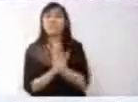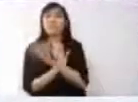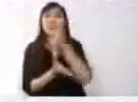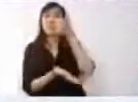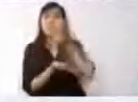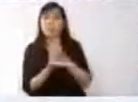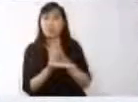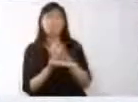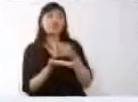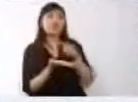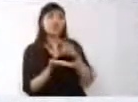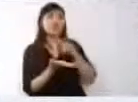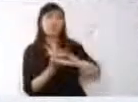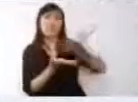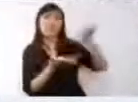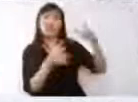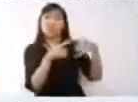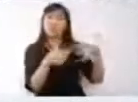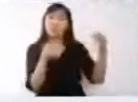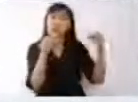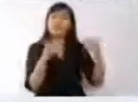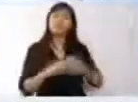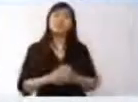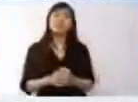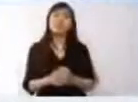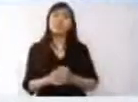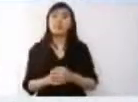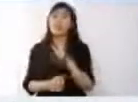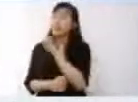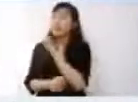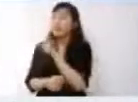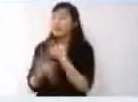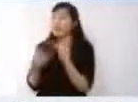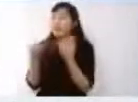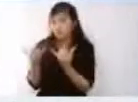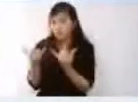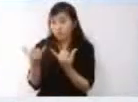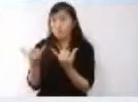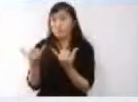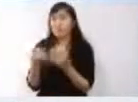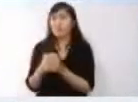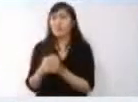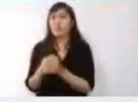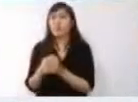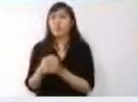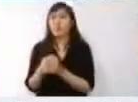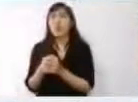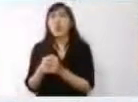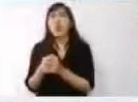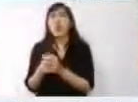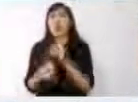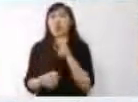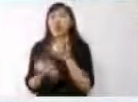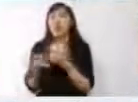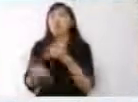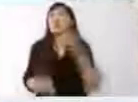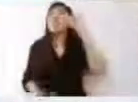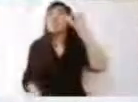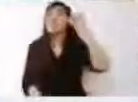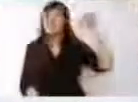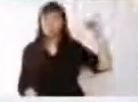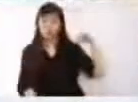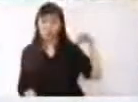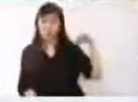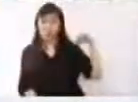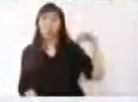na kailangan bumalik sa trabaho natin dito sa Japan, or kung tayo po ay estudyante na nagbakasyon sa Pilipinas at babalik na po